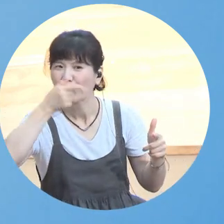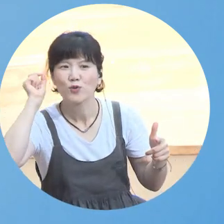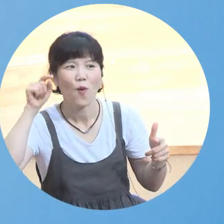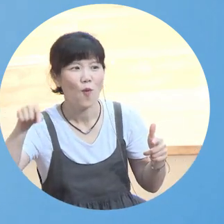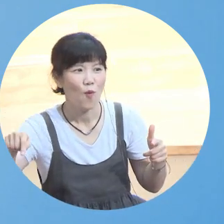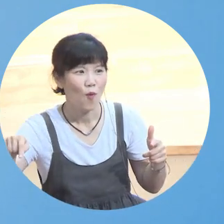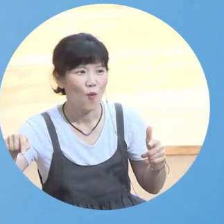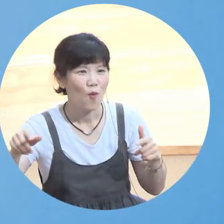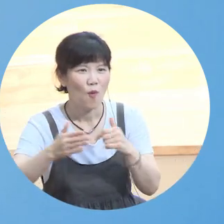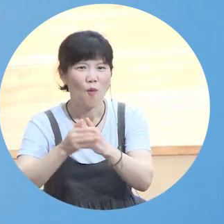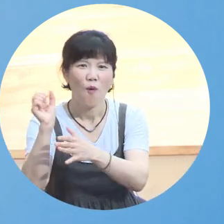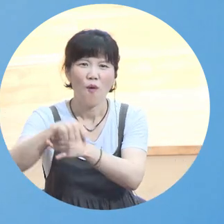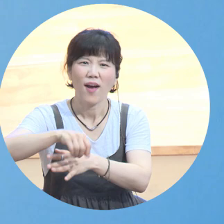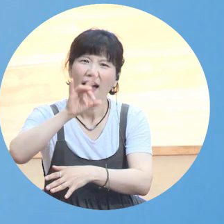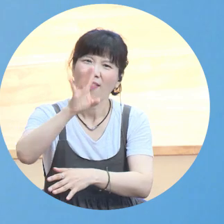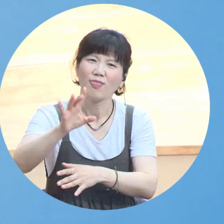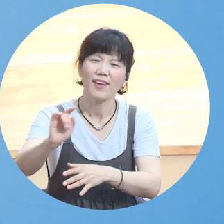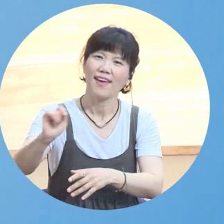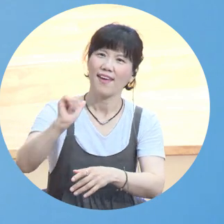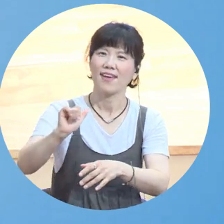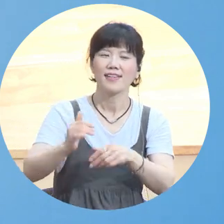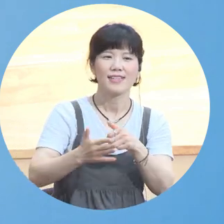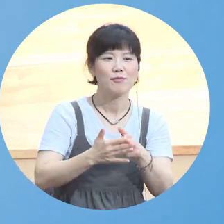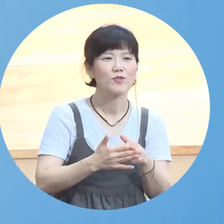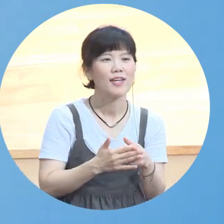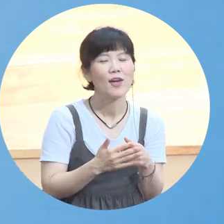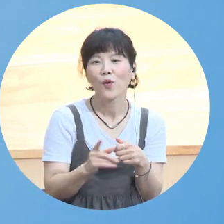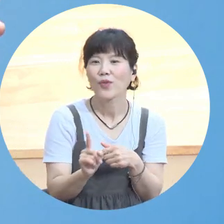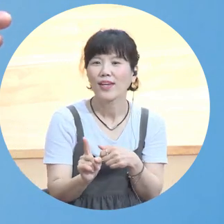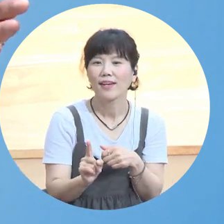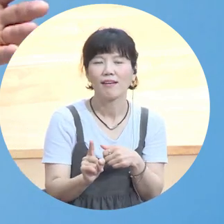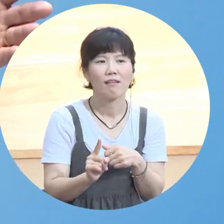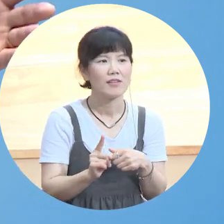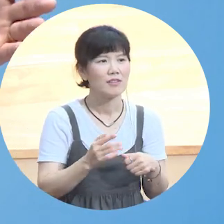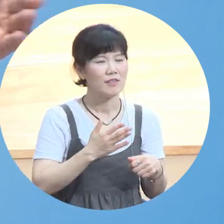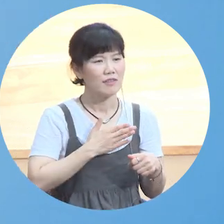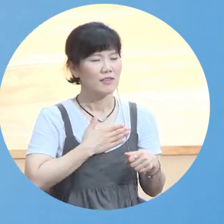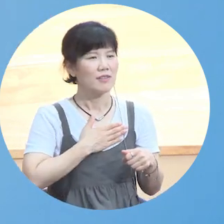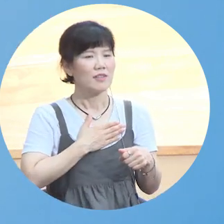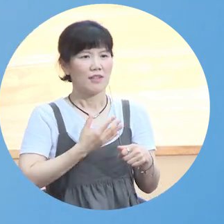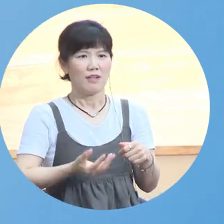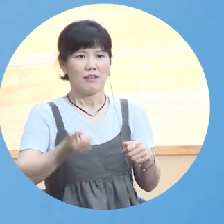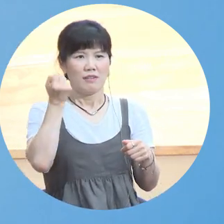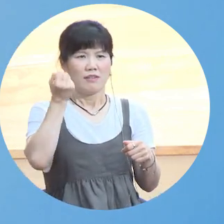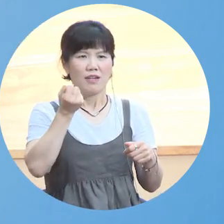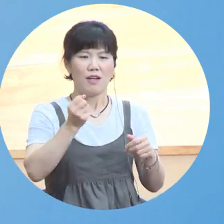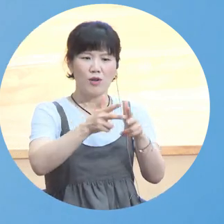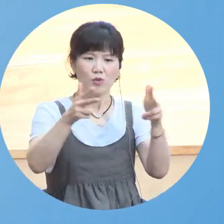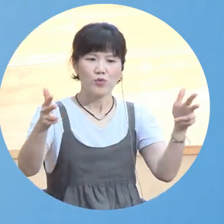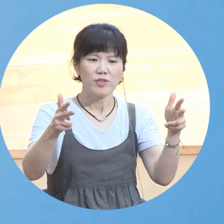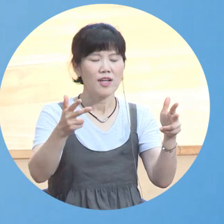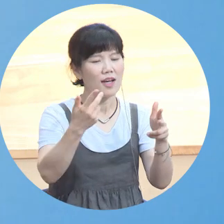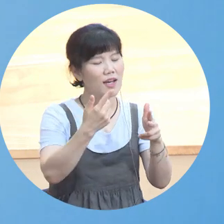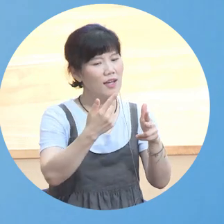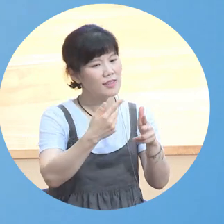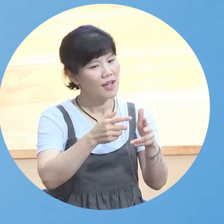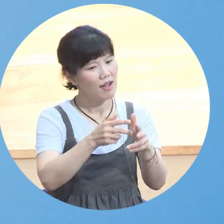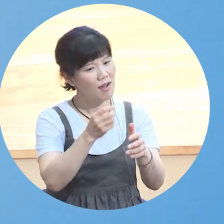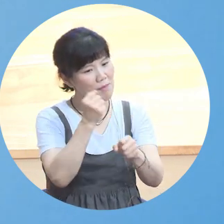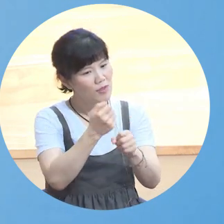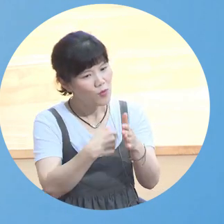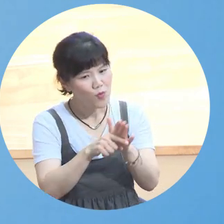나는 거예요 근데 있는거라 로운 좀 뭐 주차장을 더 넓게 알리면 땅이라도 이 쓰고 주변에 땅이 없어